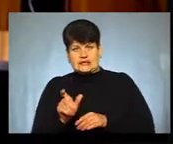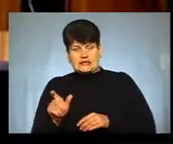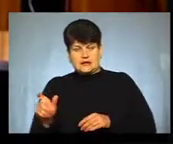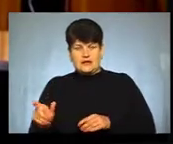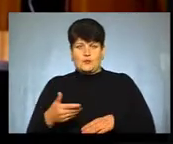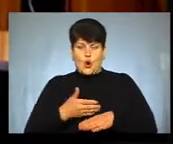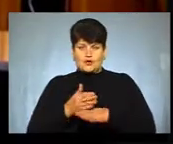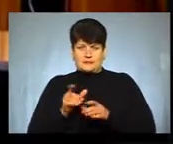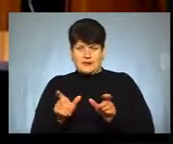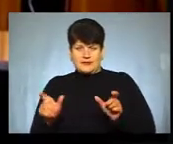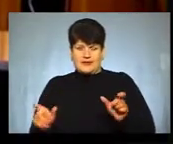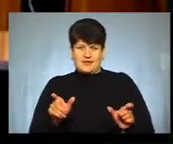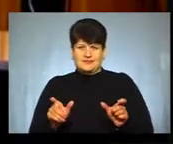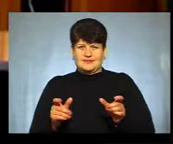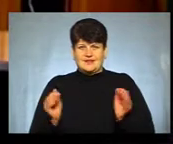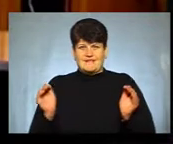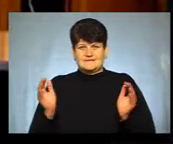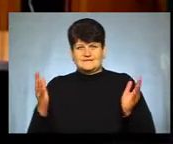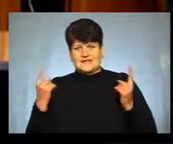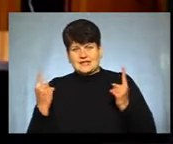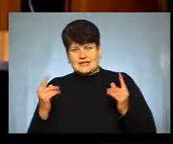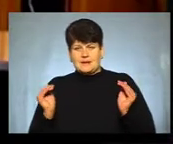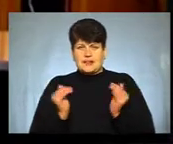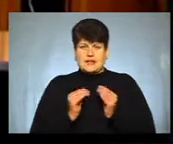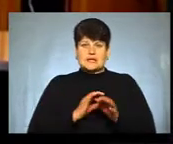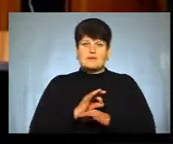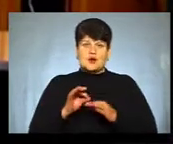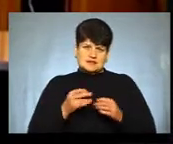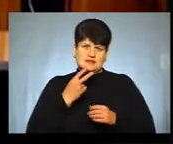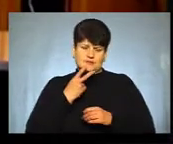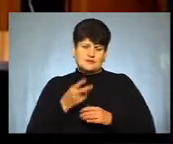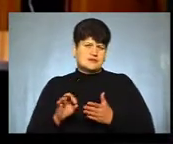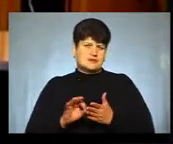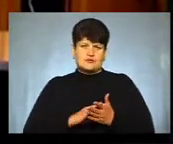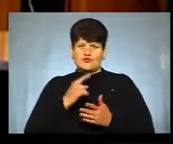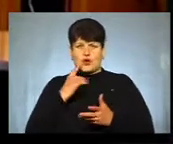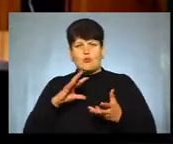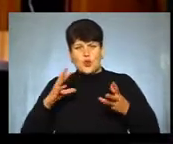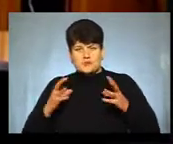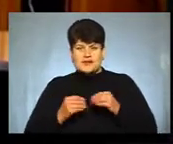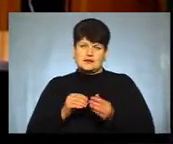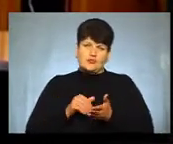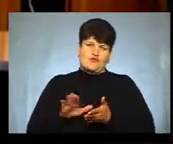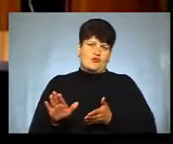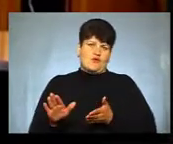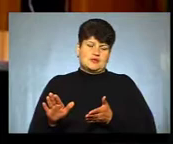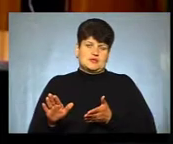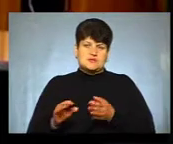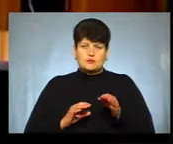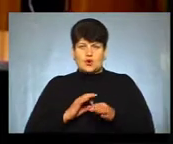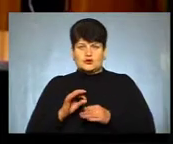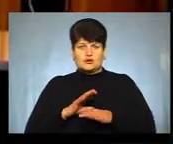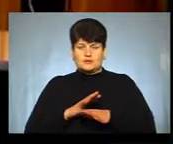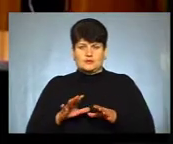одного проєкту на великі і маленькі проєкти, тому що це одразу помітно, і ми радимо або об'єднати проєкти, або відмовитися від певних з проєктів, щоб не